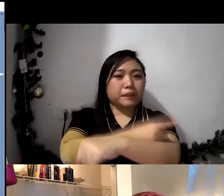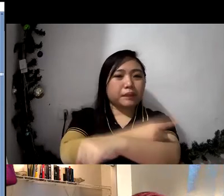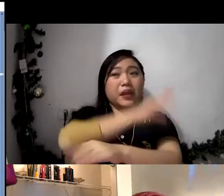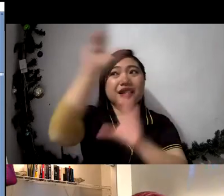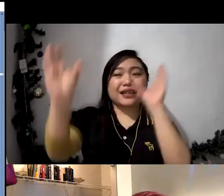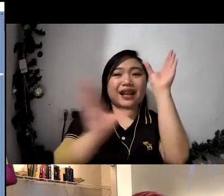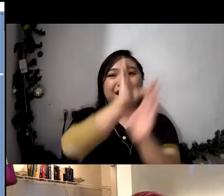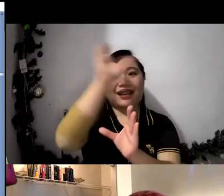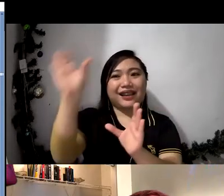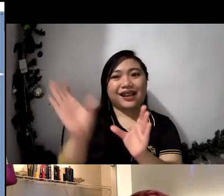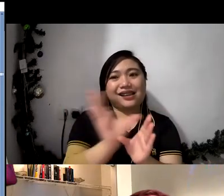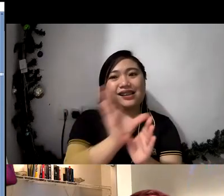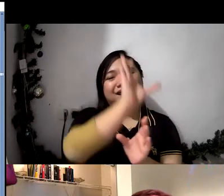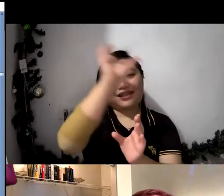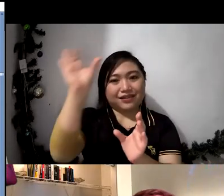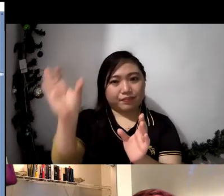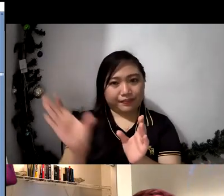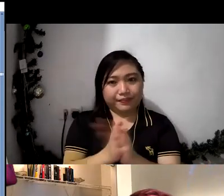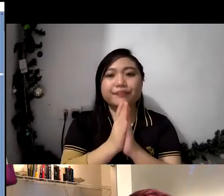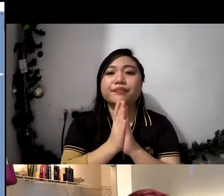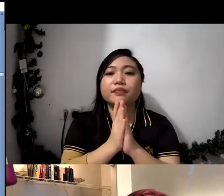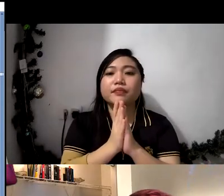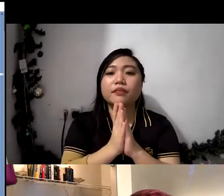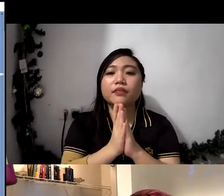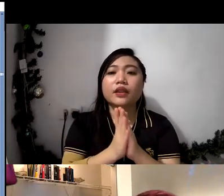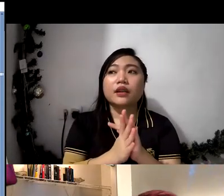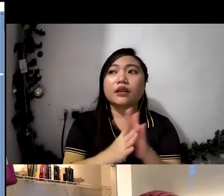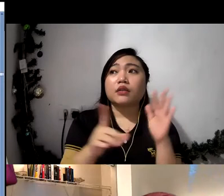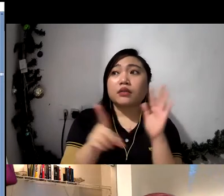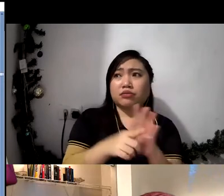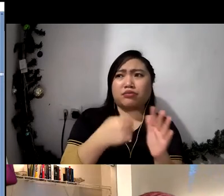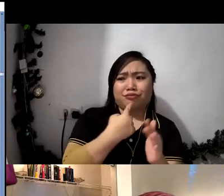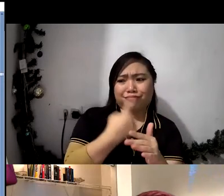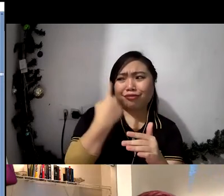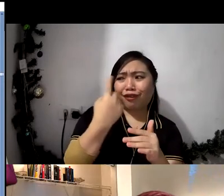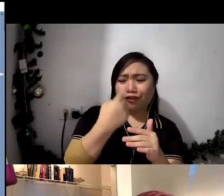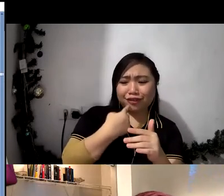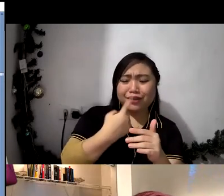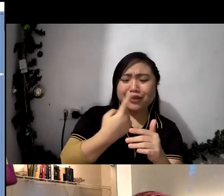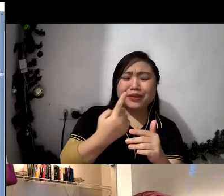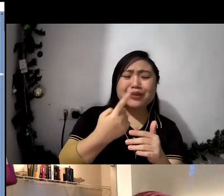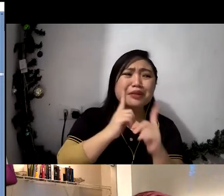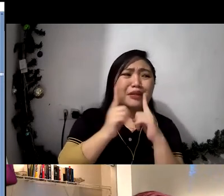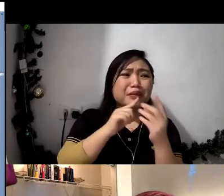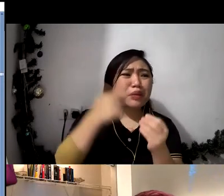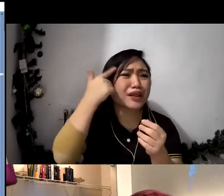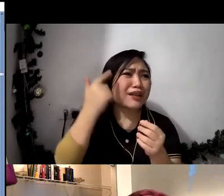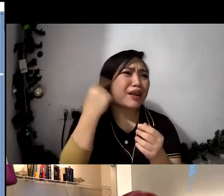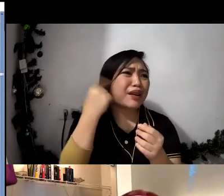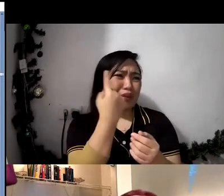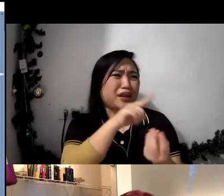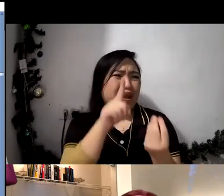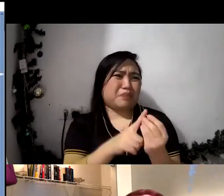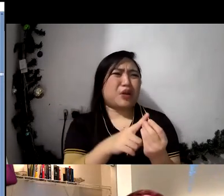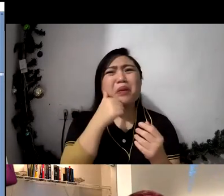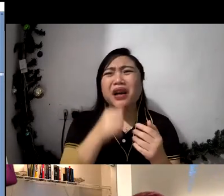babae at lalaki. Kasi kaya nga hindi pa pwedeng nag-gender ka, puro babae lang nandyan. May magpapalaba tayo kung puro babae lang